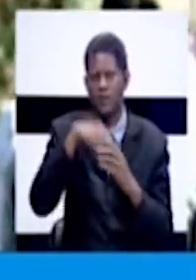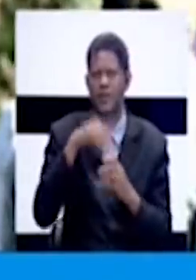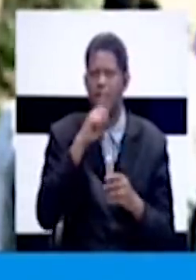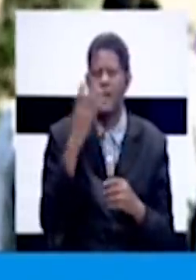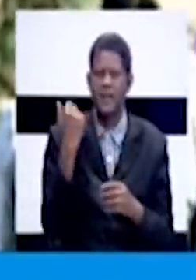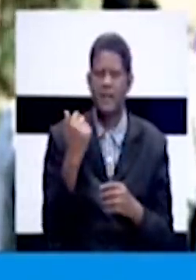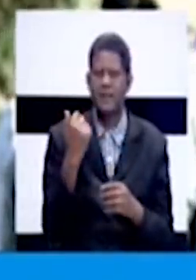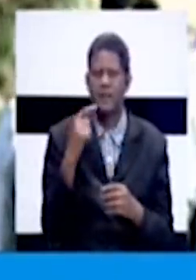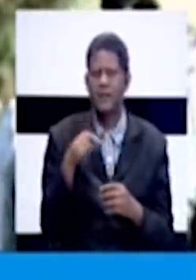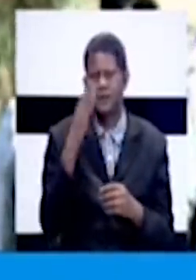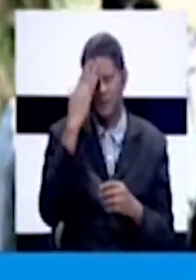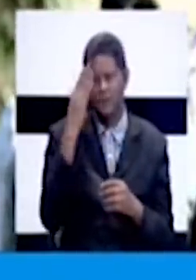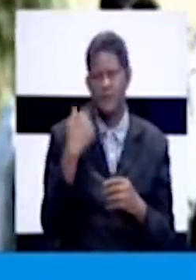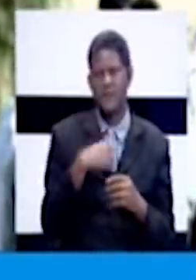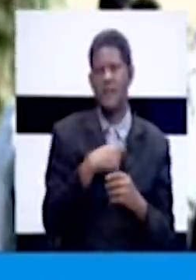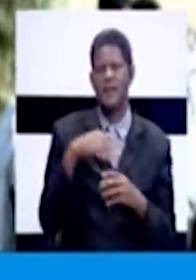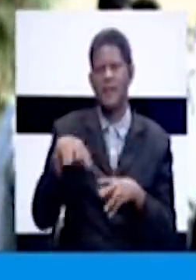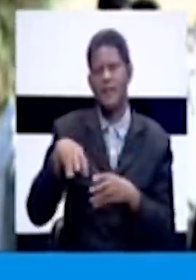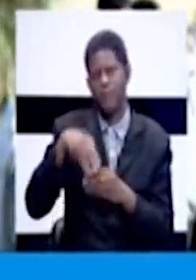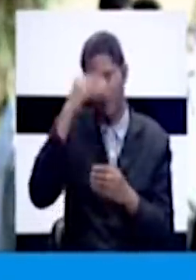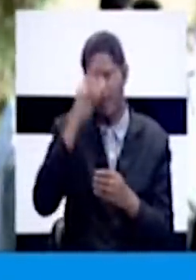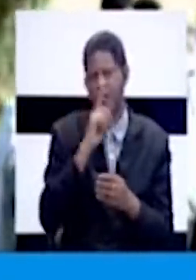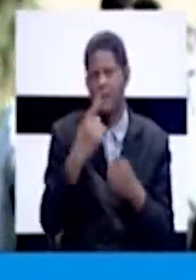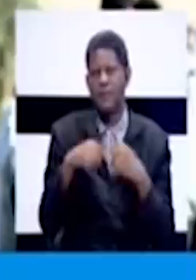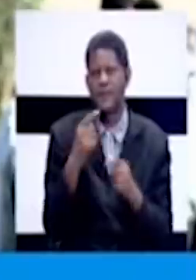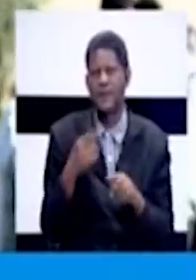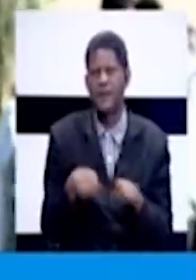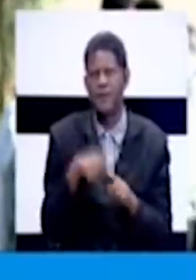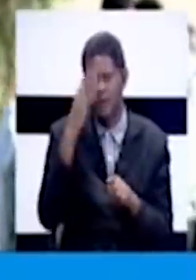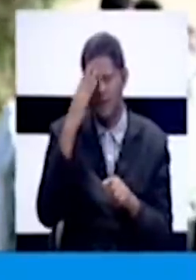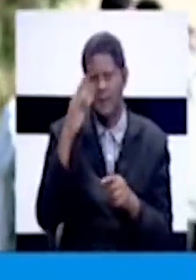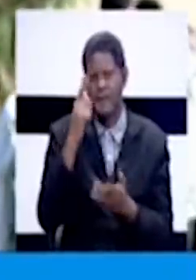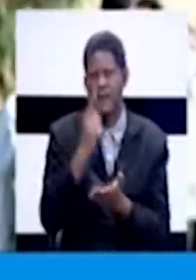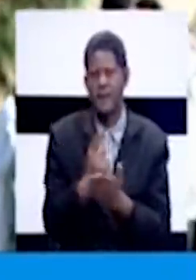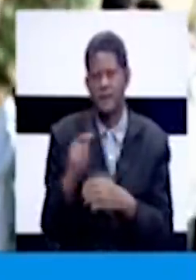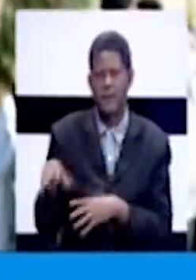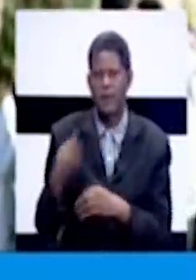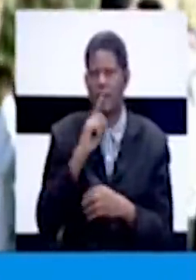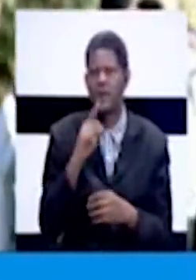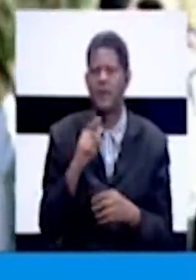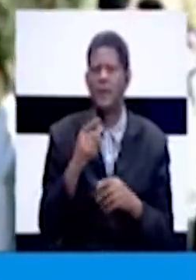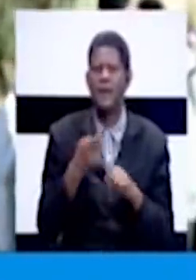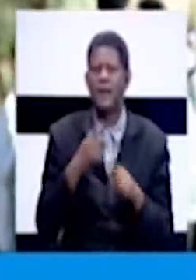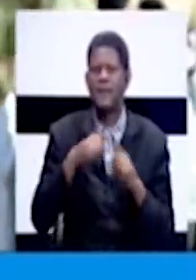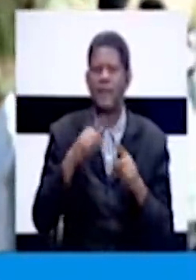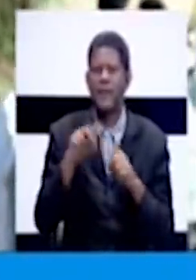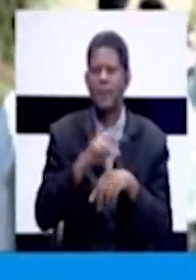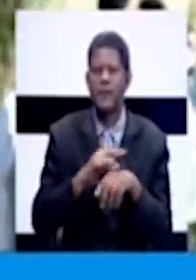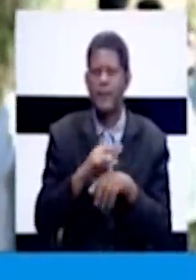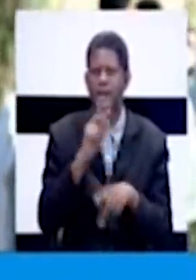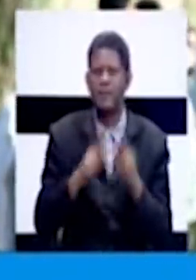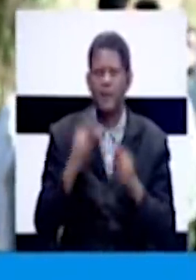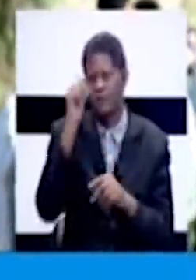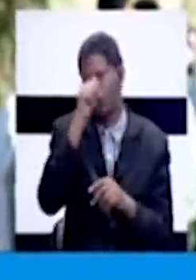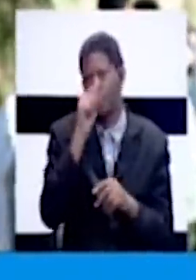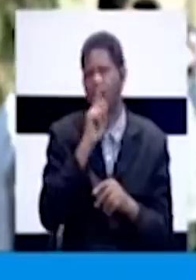اخا نحنا نمهارينا مزينا كمزفلت تمرغت تمهارينا كافت فلالي بهر بهر ساعتين هزفتاتين